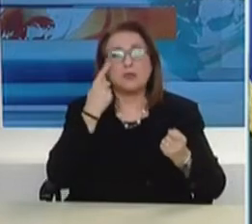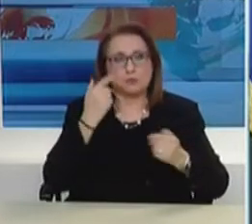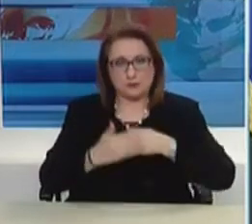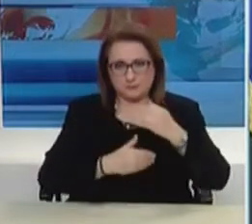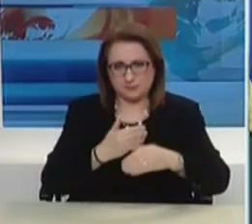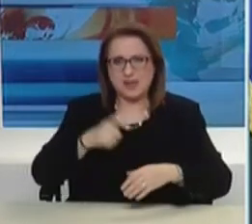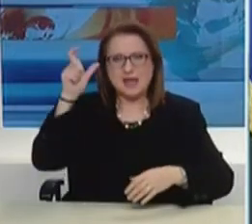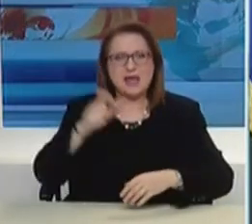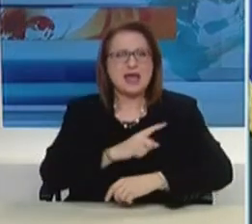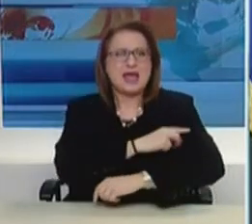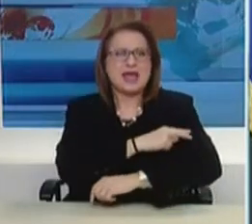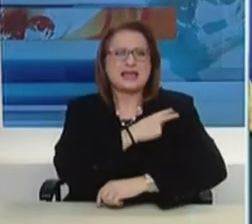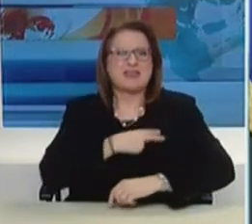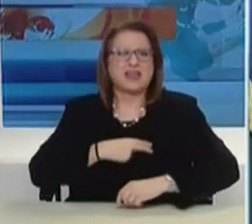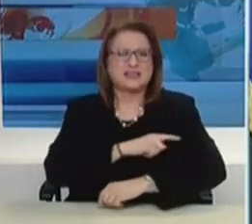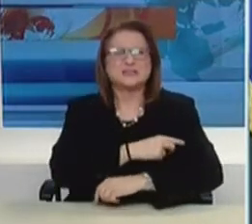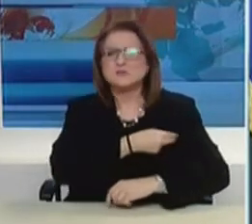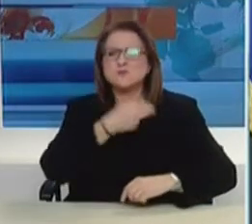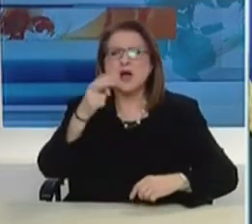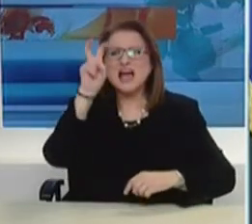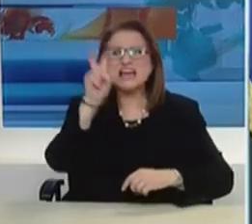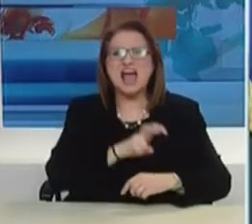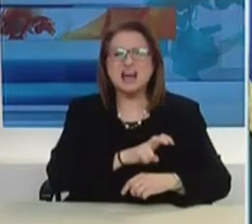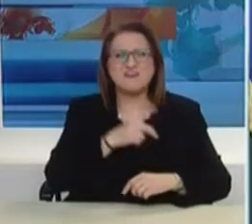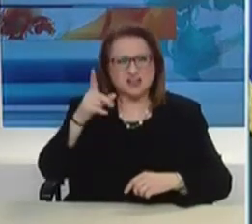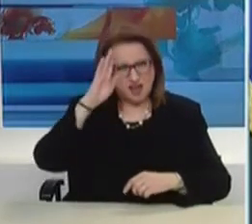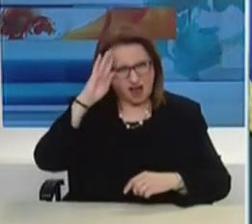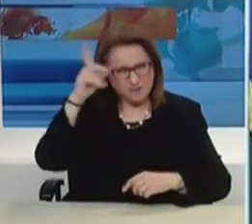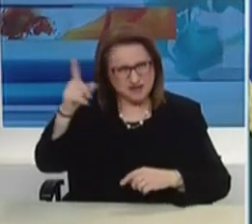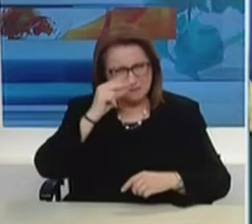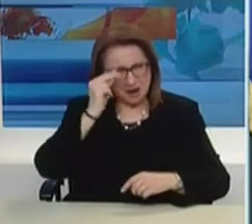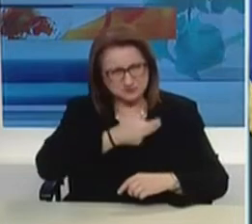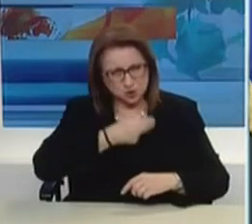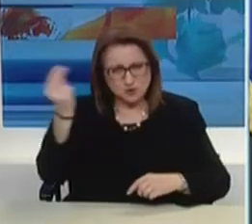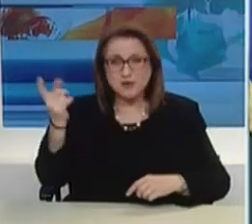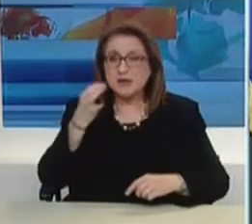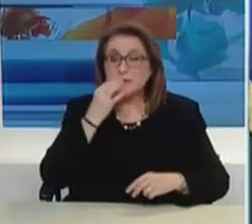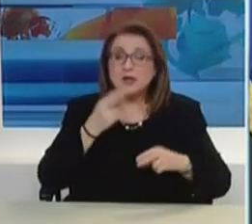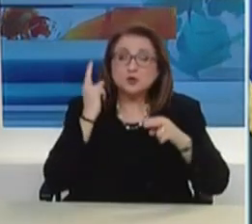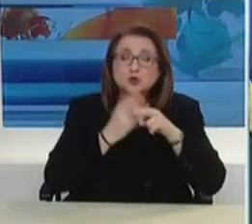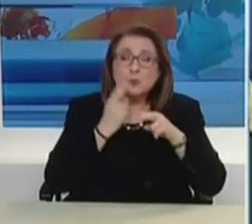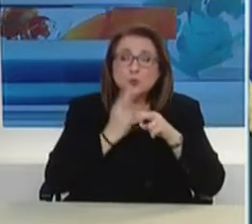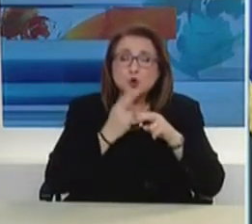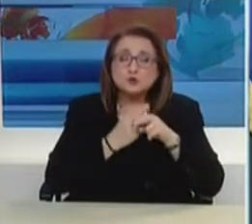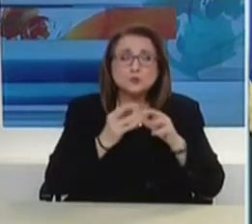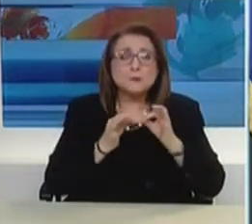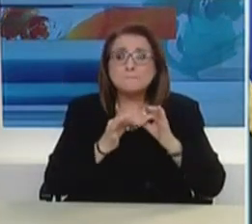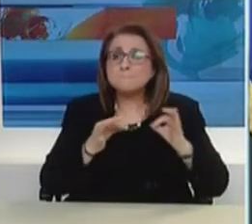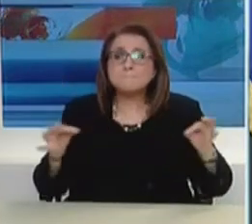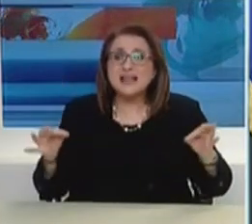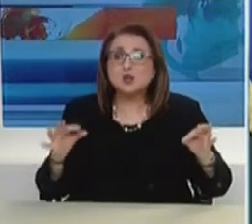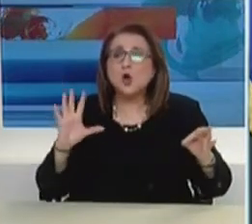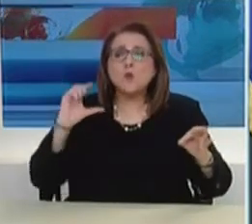καθηγητή του Harvard, κύριο Λίψιτς, το καλύτερο μέτρο στον κόσμο για τον περιορισμό της επιδημίας είναι μέτρα σαν αυτά που